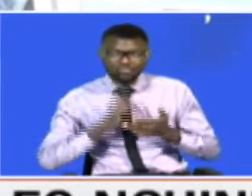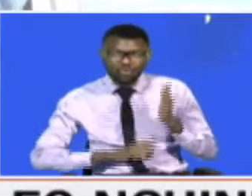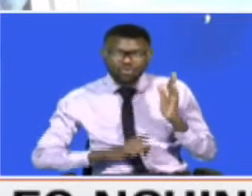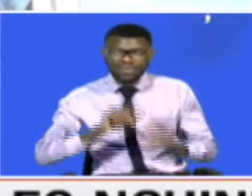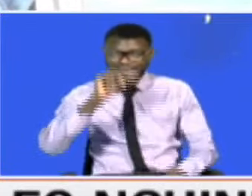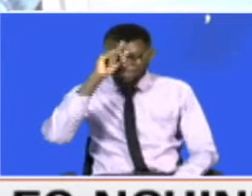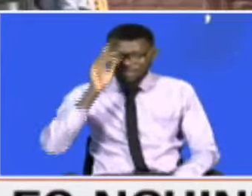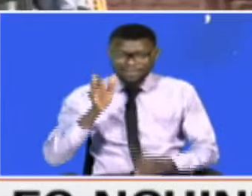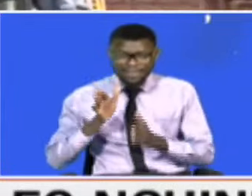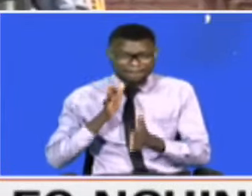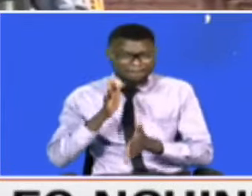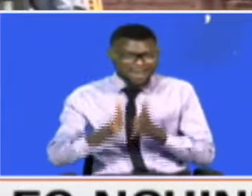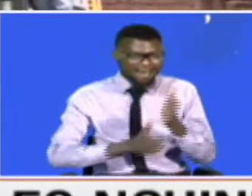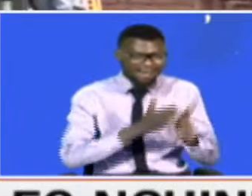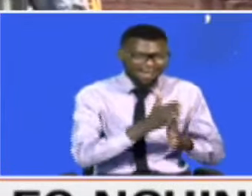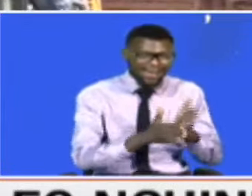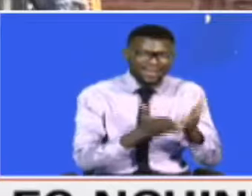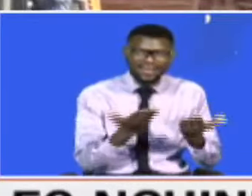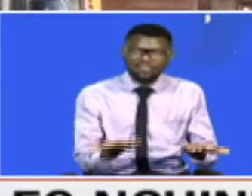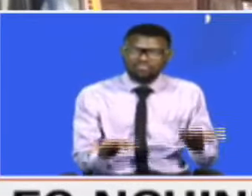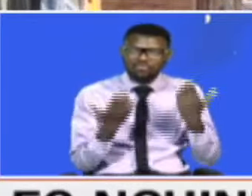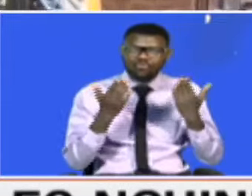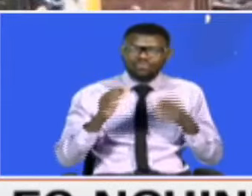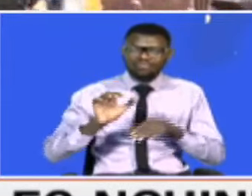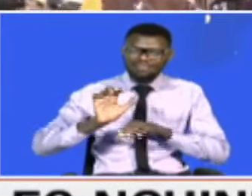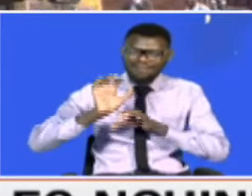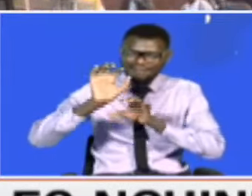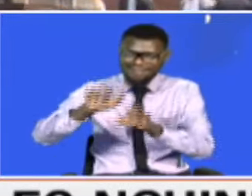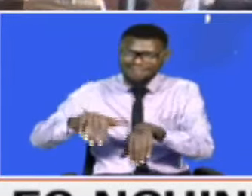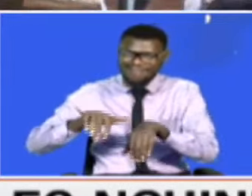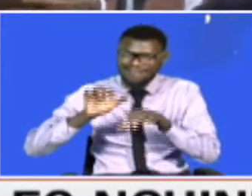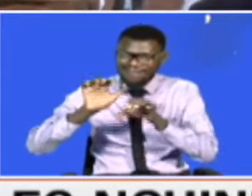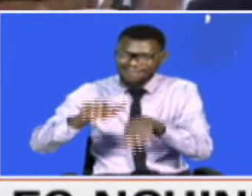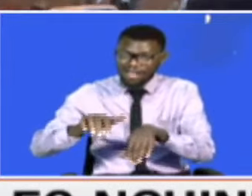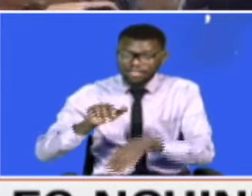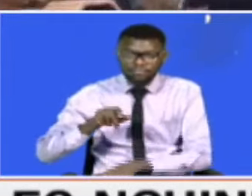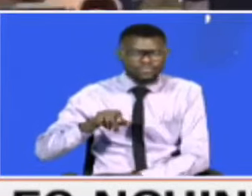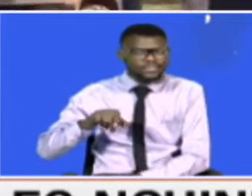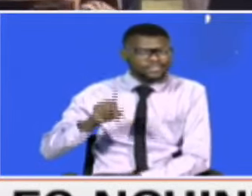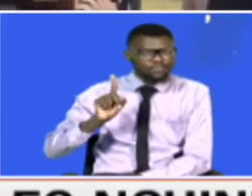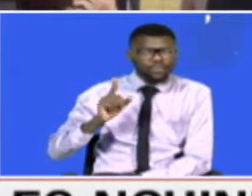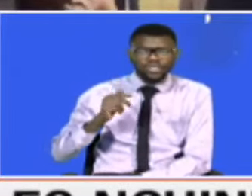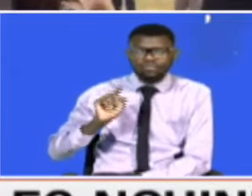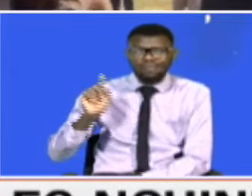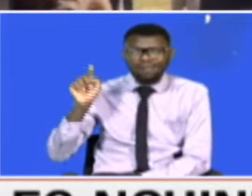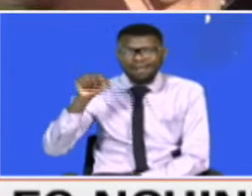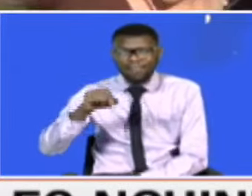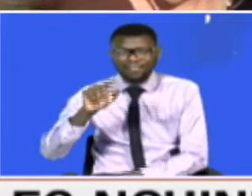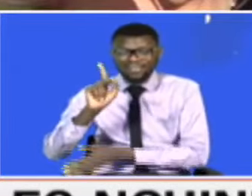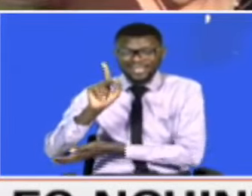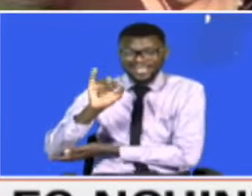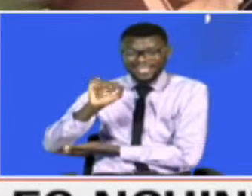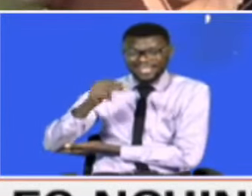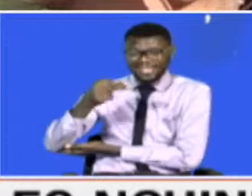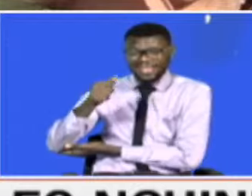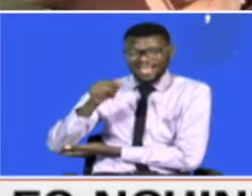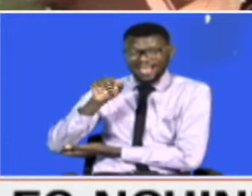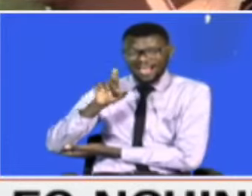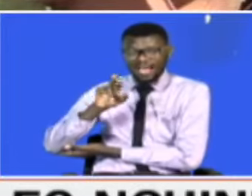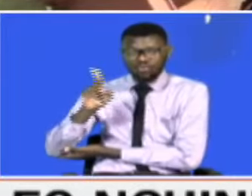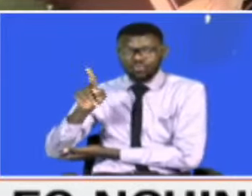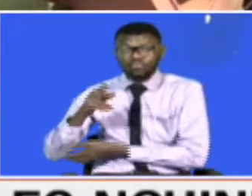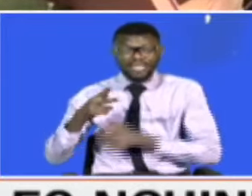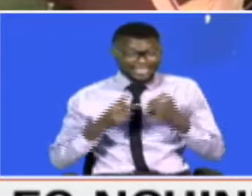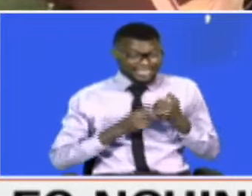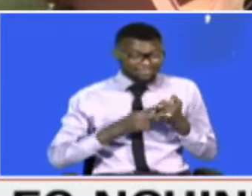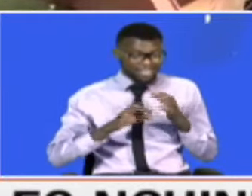imepanga kuimarisha sekta mbalimbali zikiwemo kilimo. Alizungumza katika eneo la Kiharu alikozindua ujenzi wa barabara mpya ya kilomita